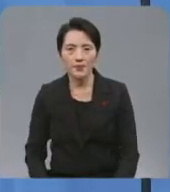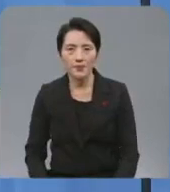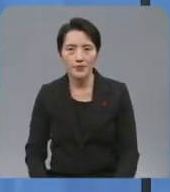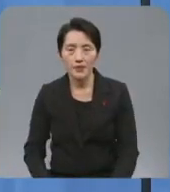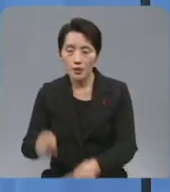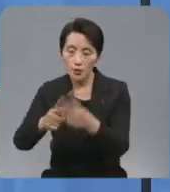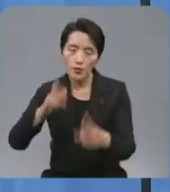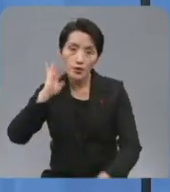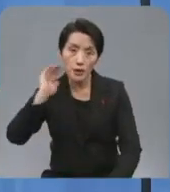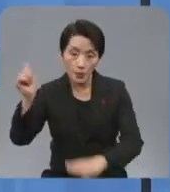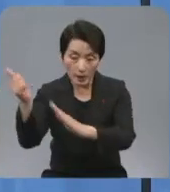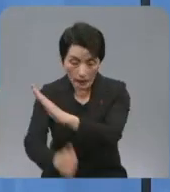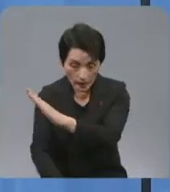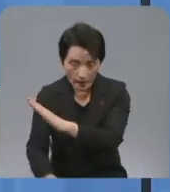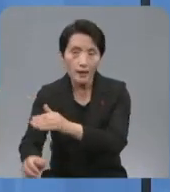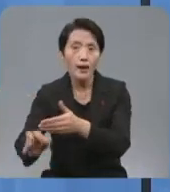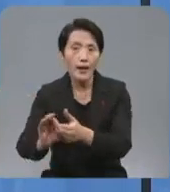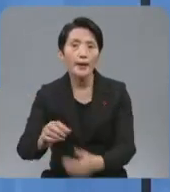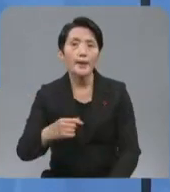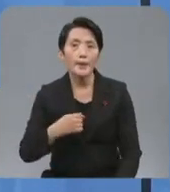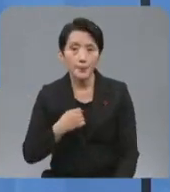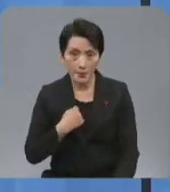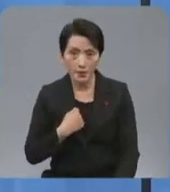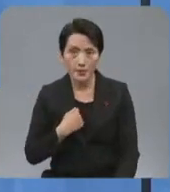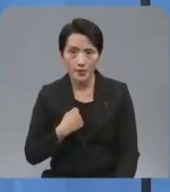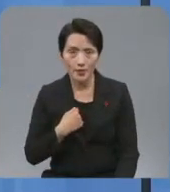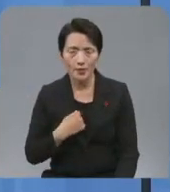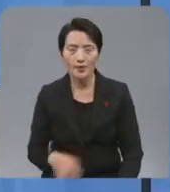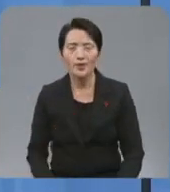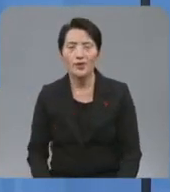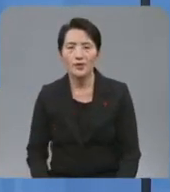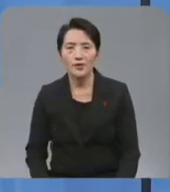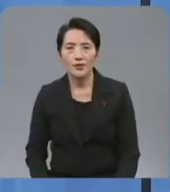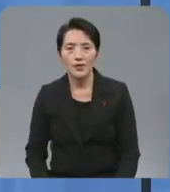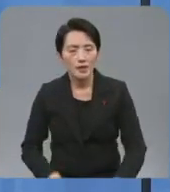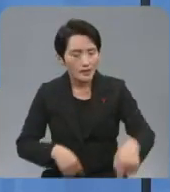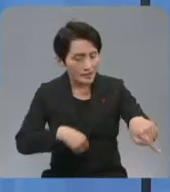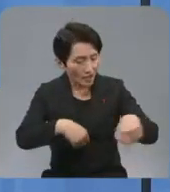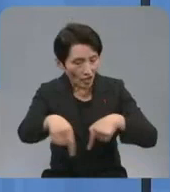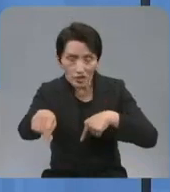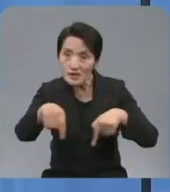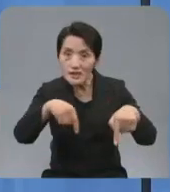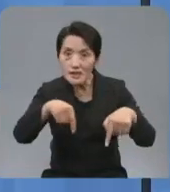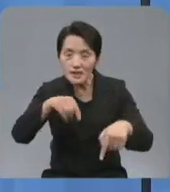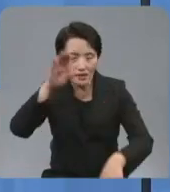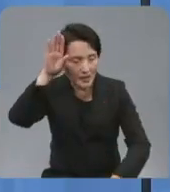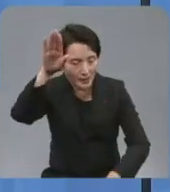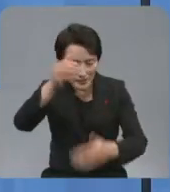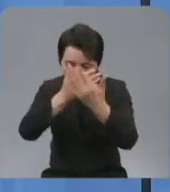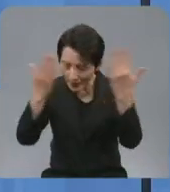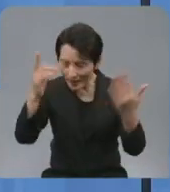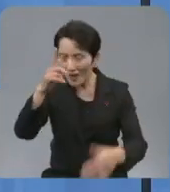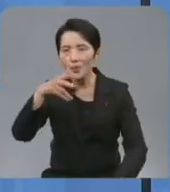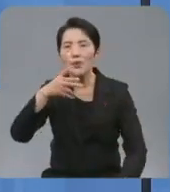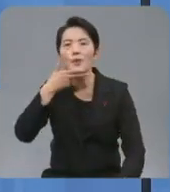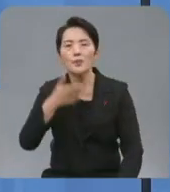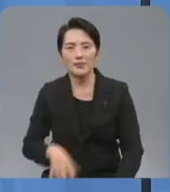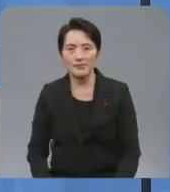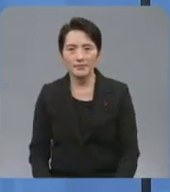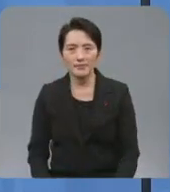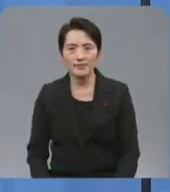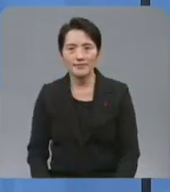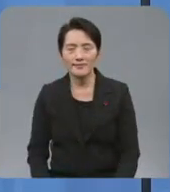обещал стать тем лидером партии которые помогают президенту а не тем кто опирается на него обещал